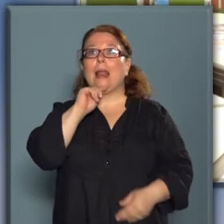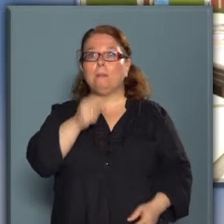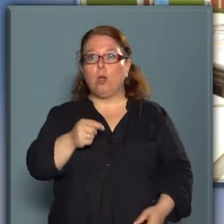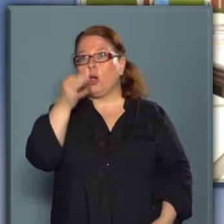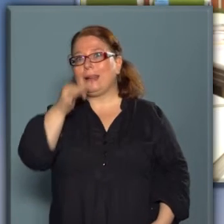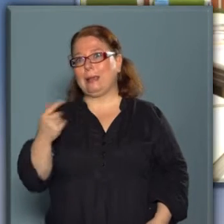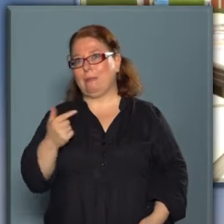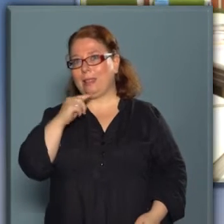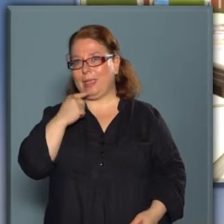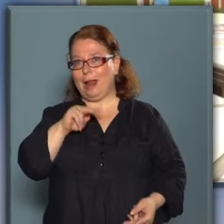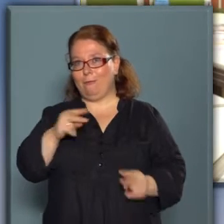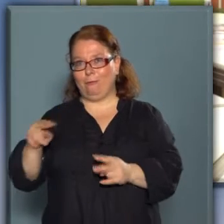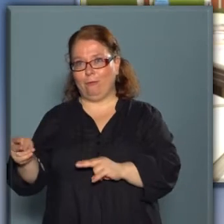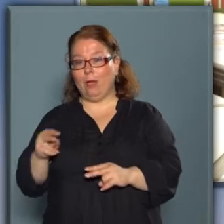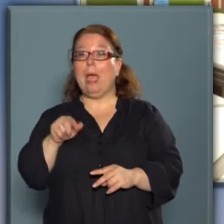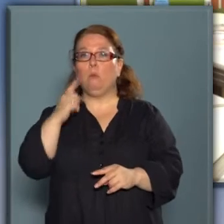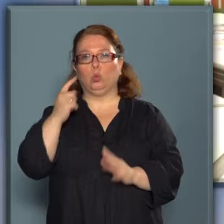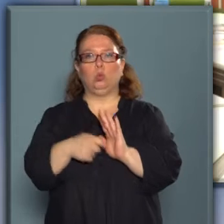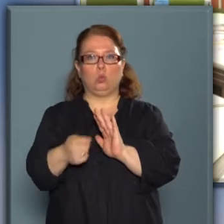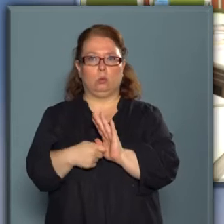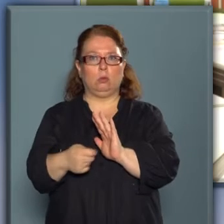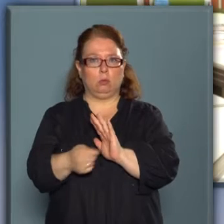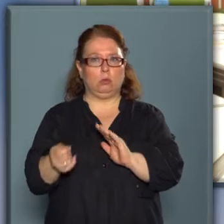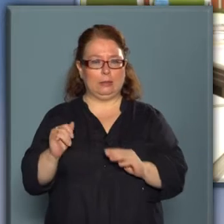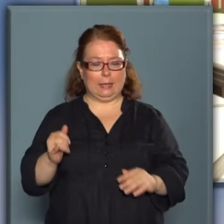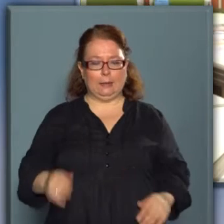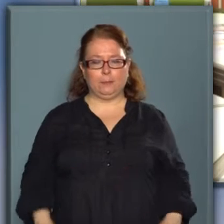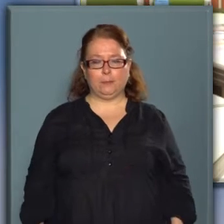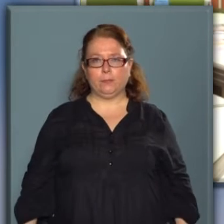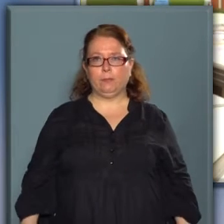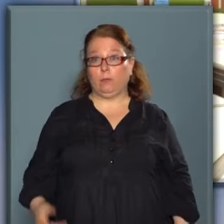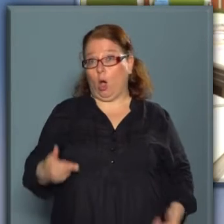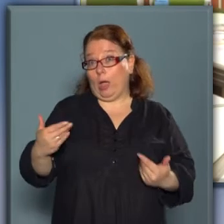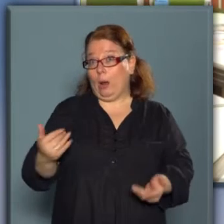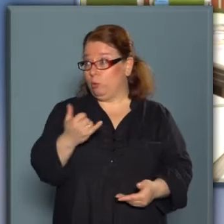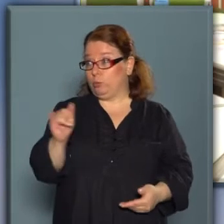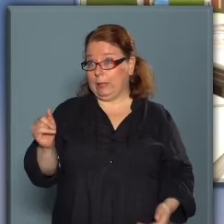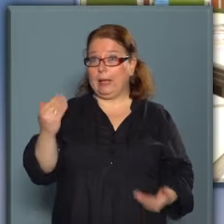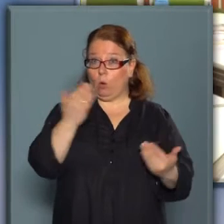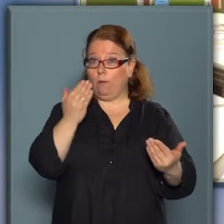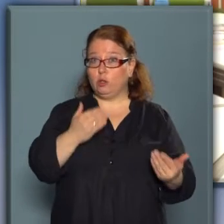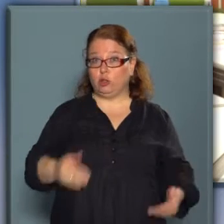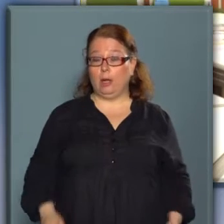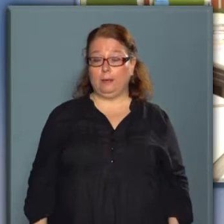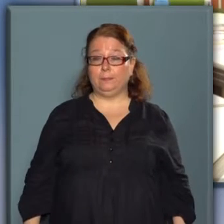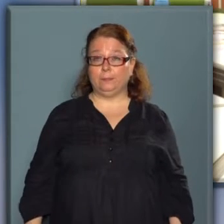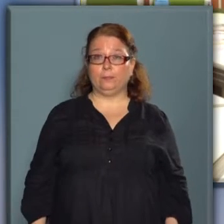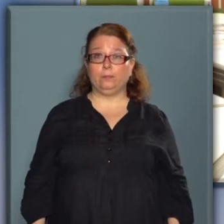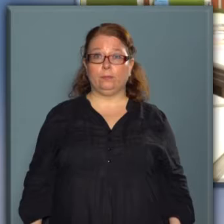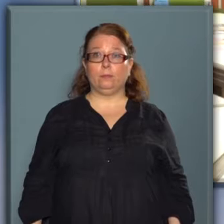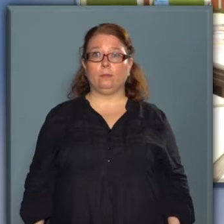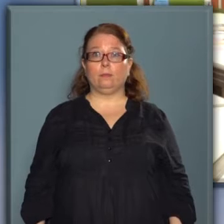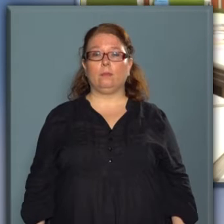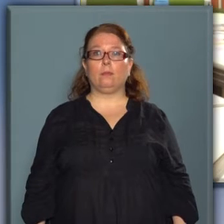magyar és német nyelven is, tehát ebből tudunk adni. Ebből tudunk adni, és én ajánlom mindenkinek, hogy olvassa el.